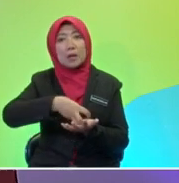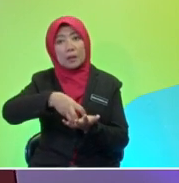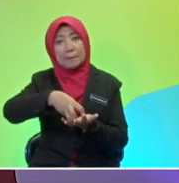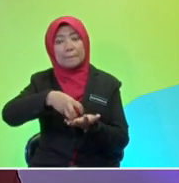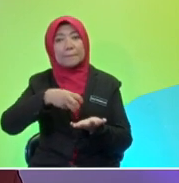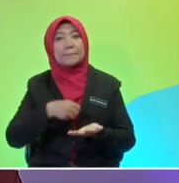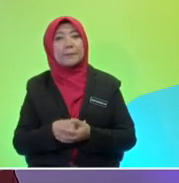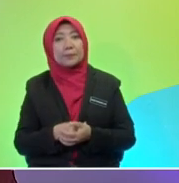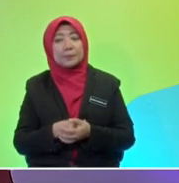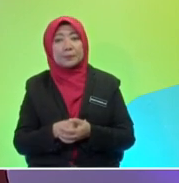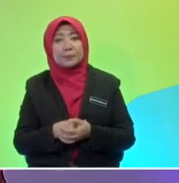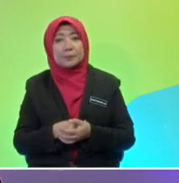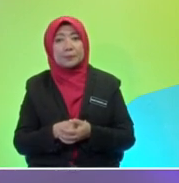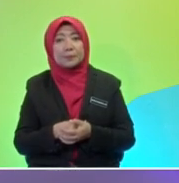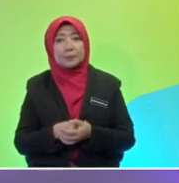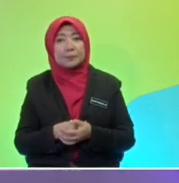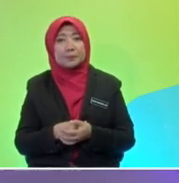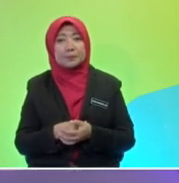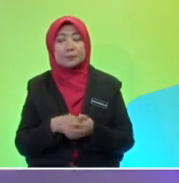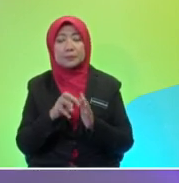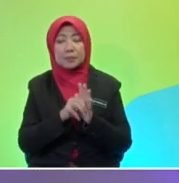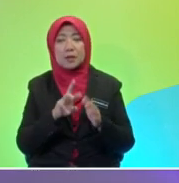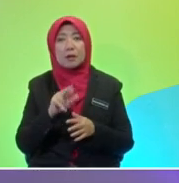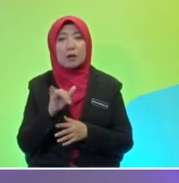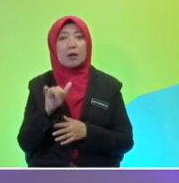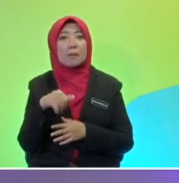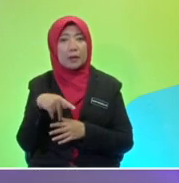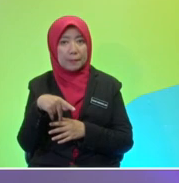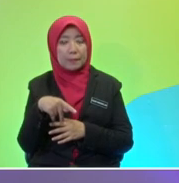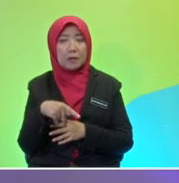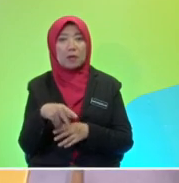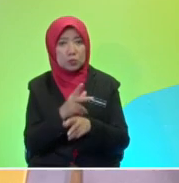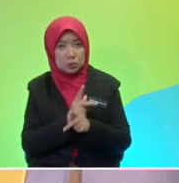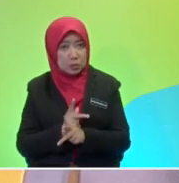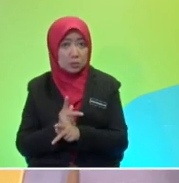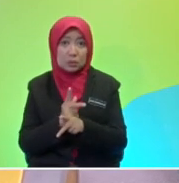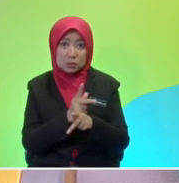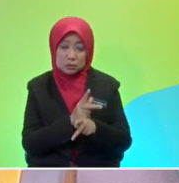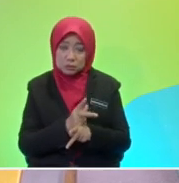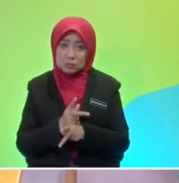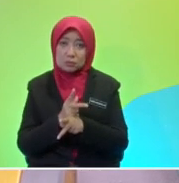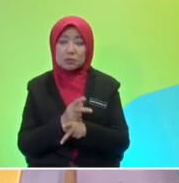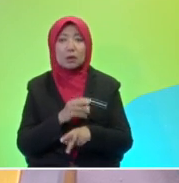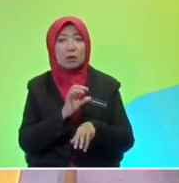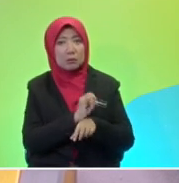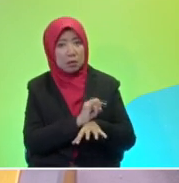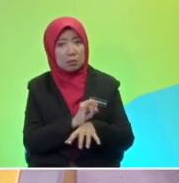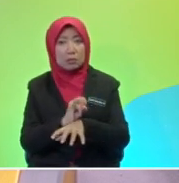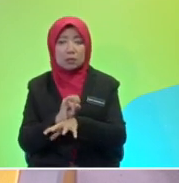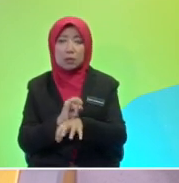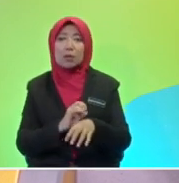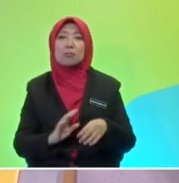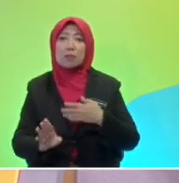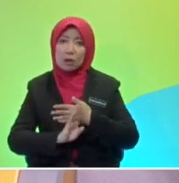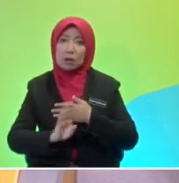perkirakan serangga merakyat Awas ya adik-adik di luar sana Awas anak-anak ini eee bahaya untuk